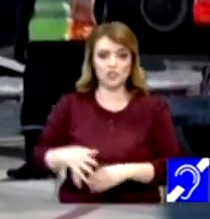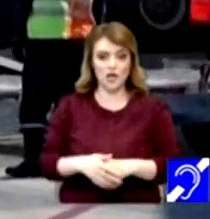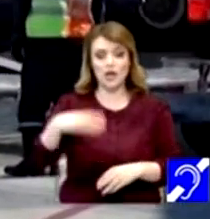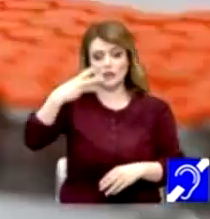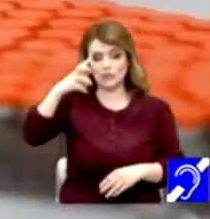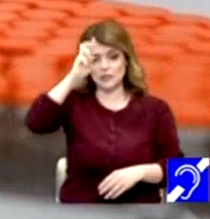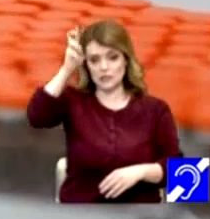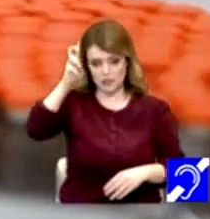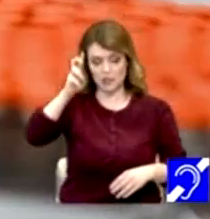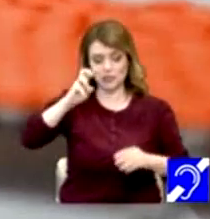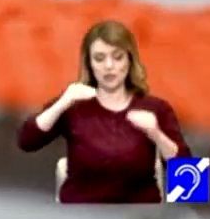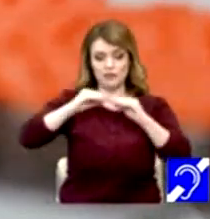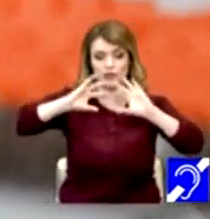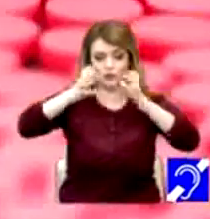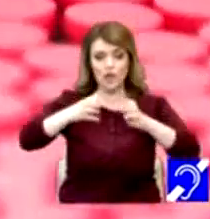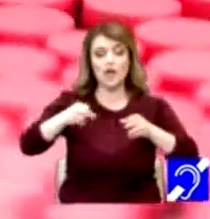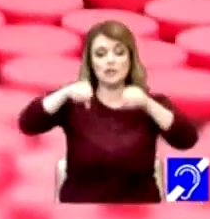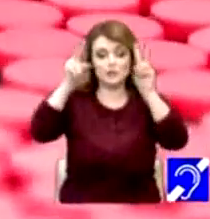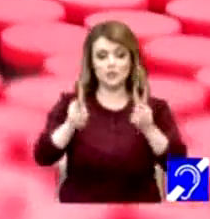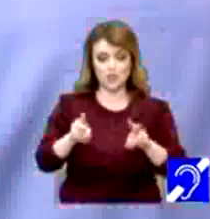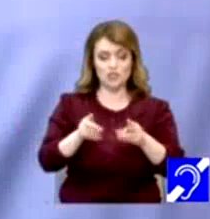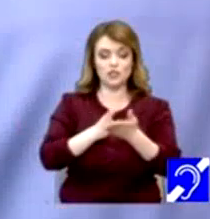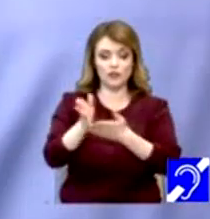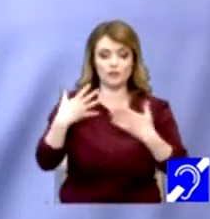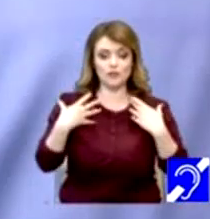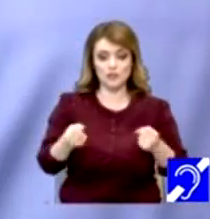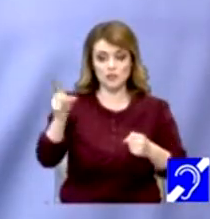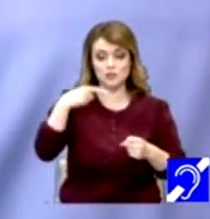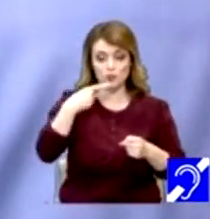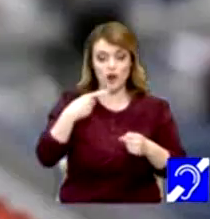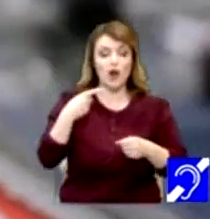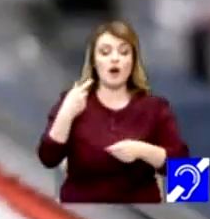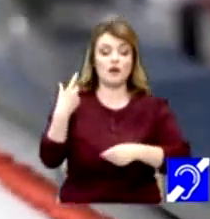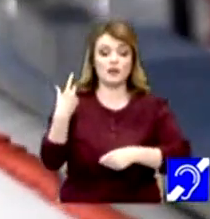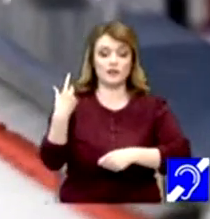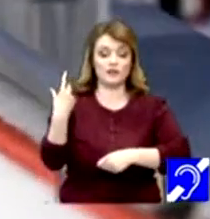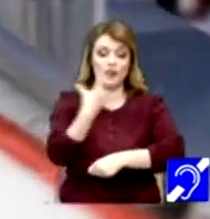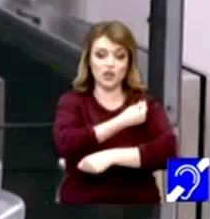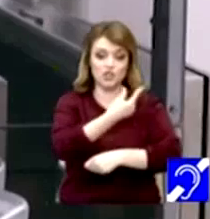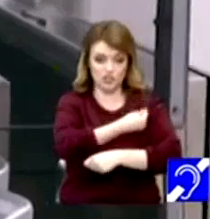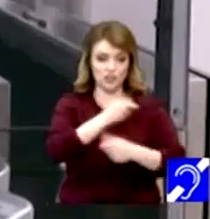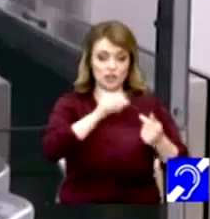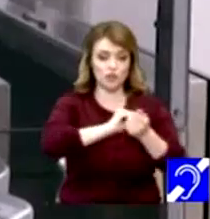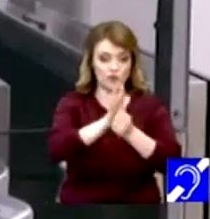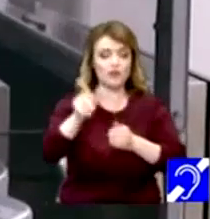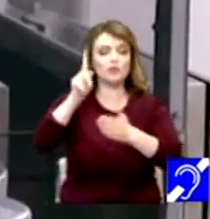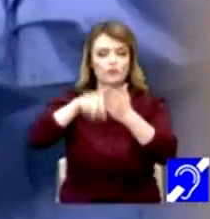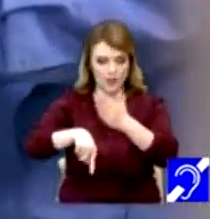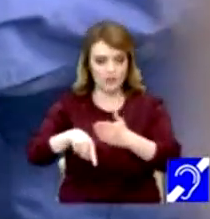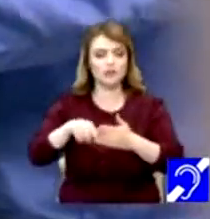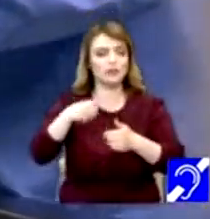30 de țări. Experții Organizației Mondiale a Sănătății au declarat anterior că vaccinurile produse de Sinovac sunt sigure și eficiente